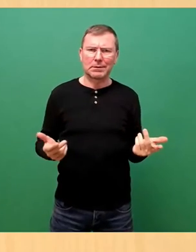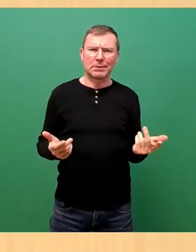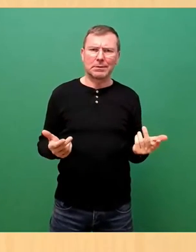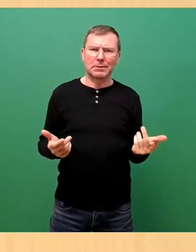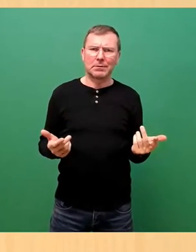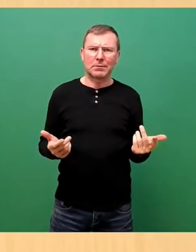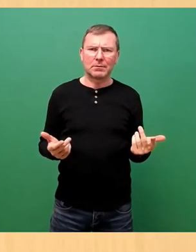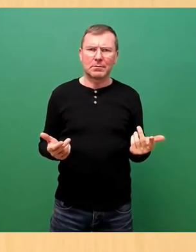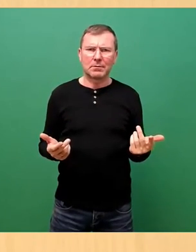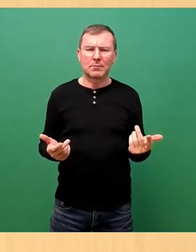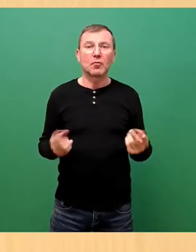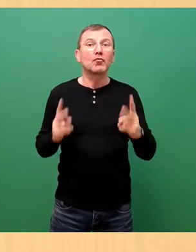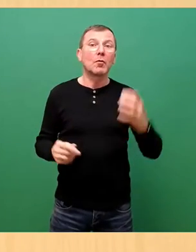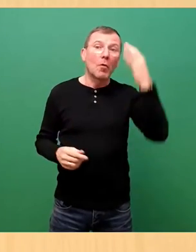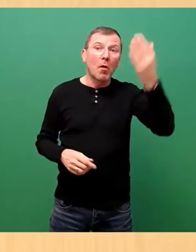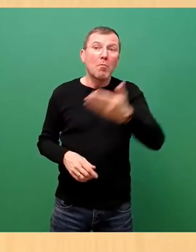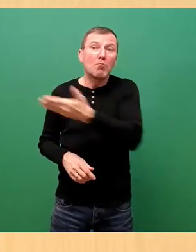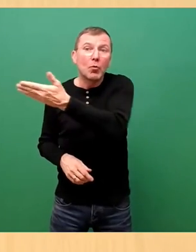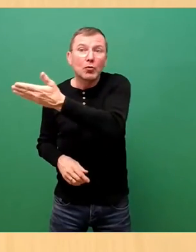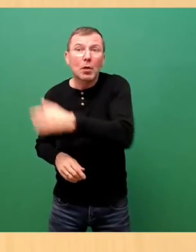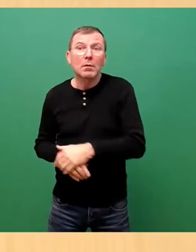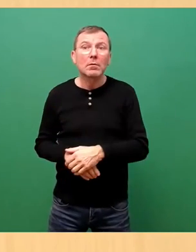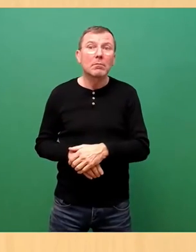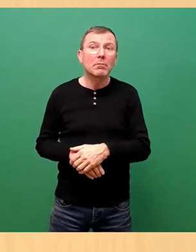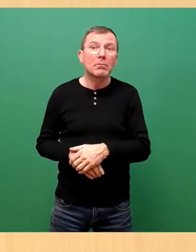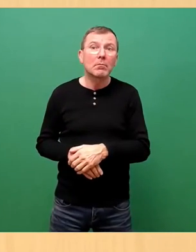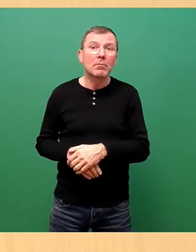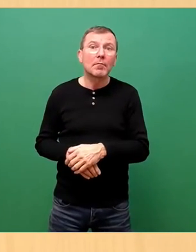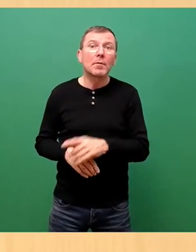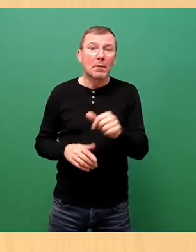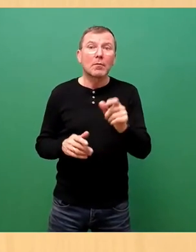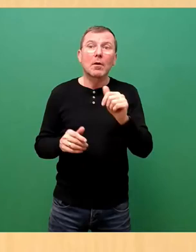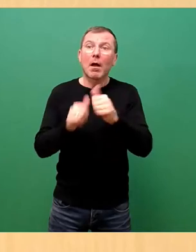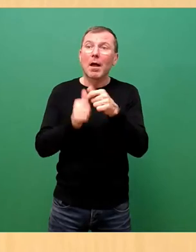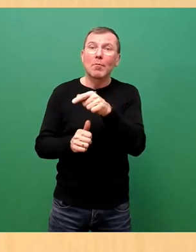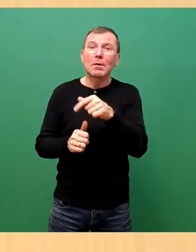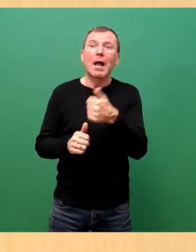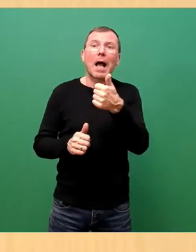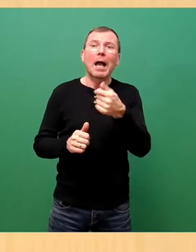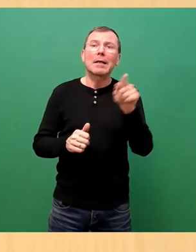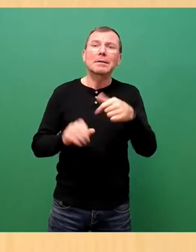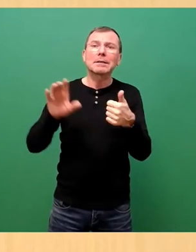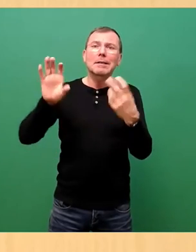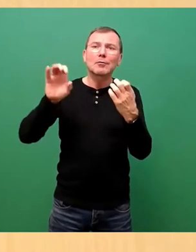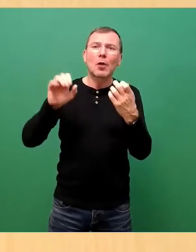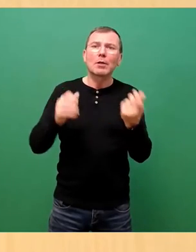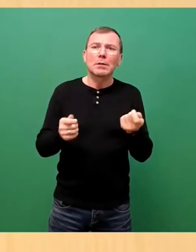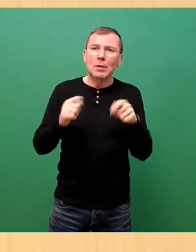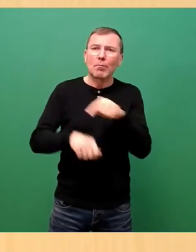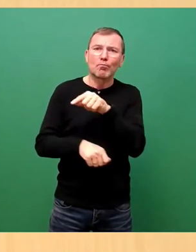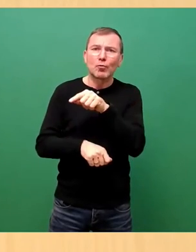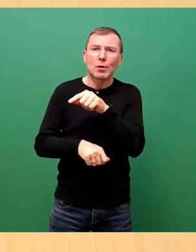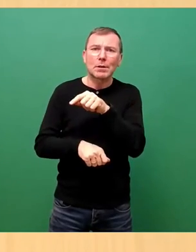Städte wie München, die übrigens auch mit sehr knappen Mehrheiten dieses Modell 1,96 beschlossen haben, da gilt heute